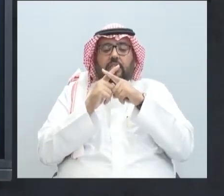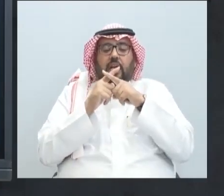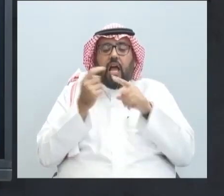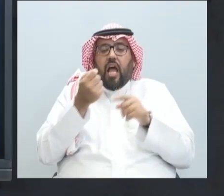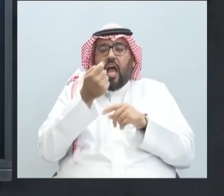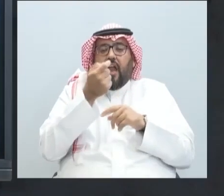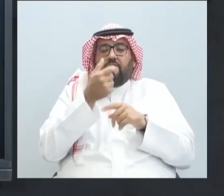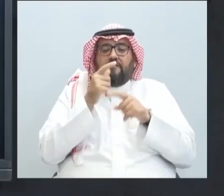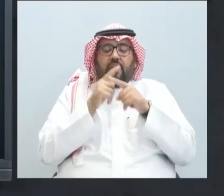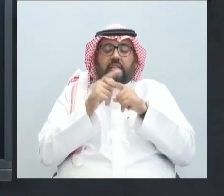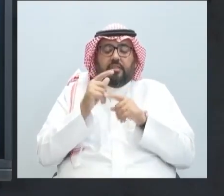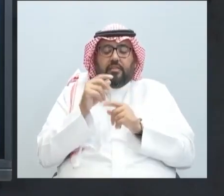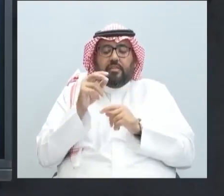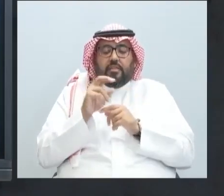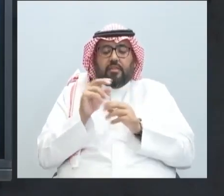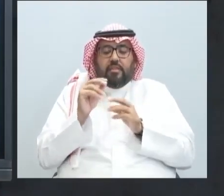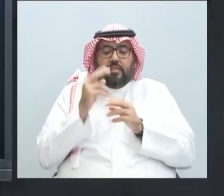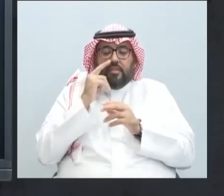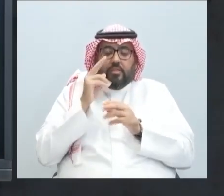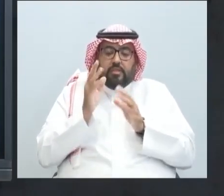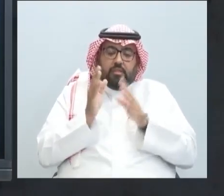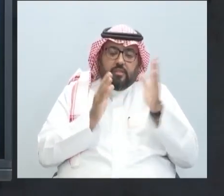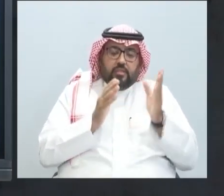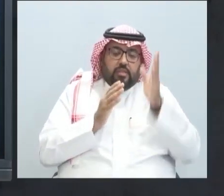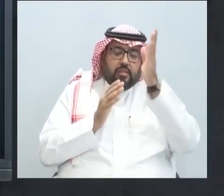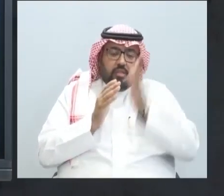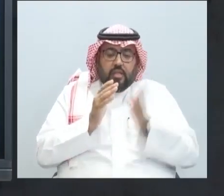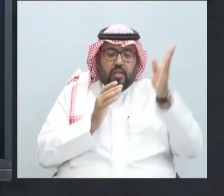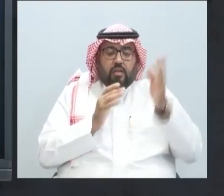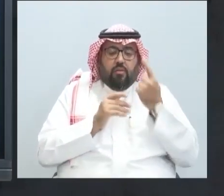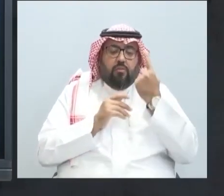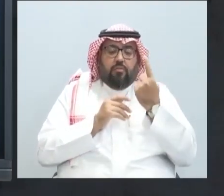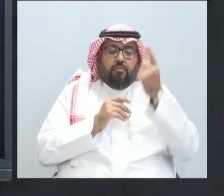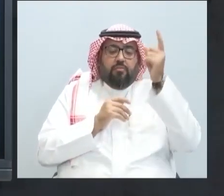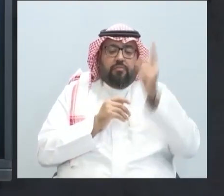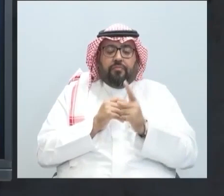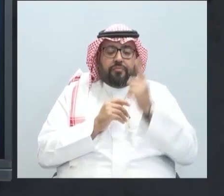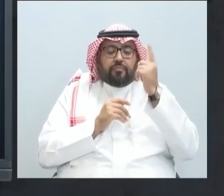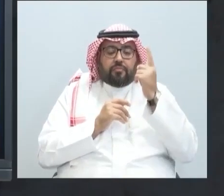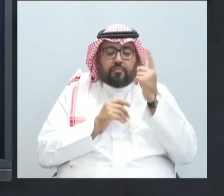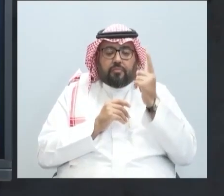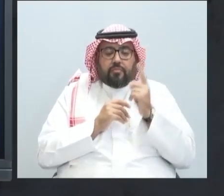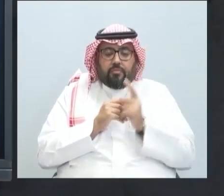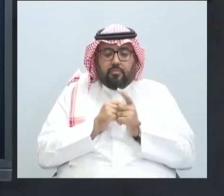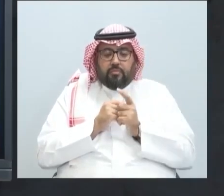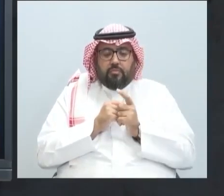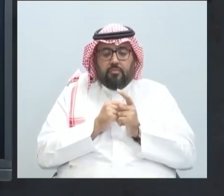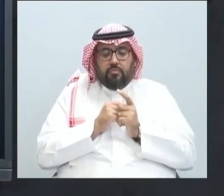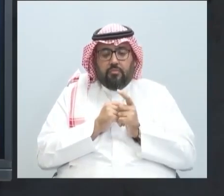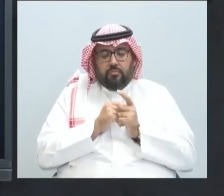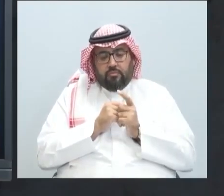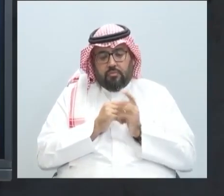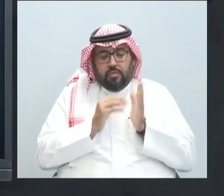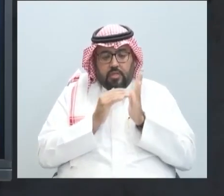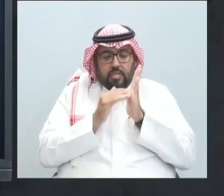ارتصاف ولكن ما يظهر في الجزء الاول هنا هو عباره عن كروموسوم مفرد او كروماتيد مفرد وهنا في